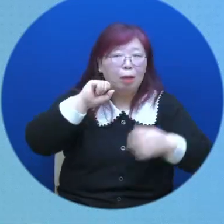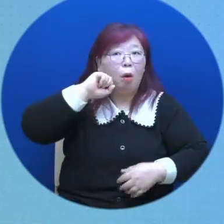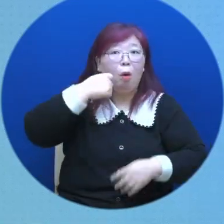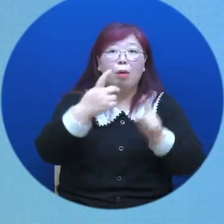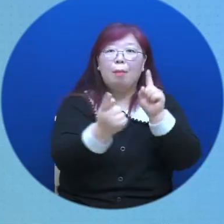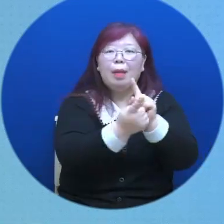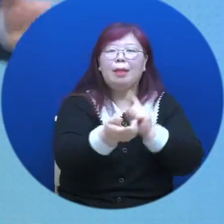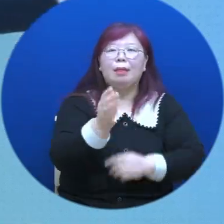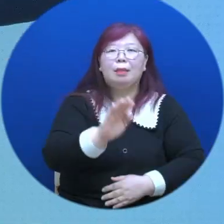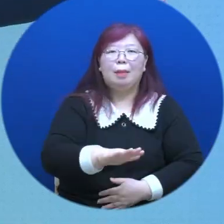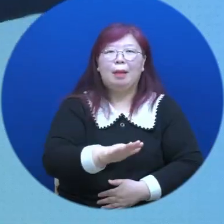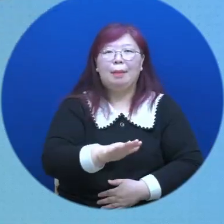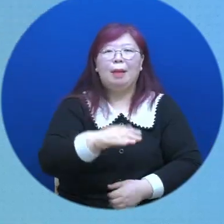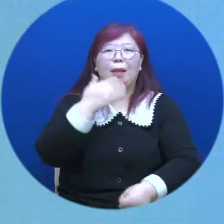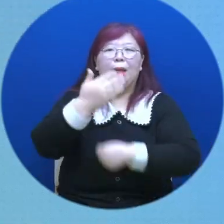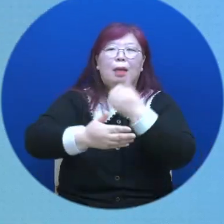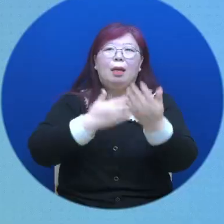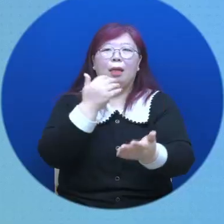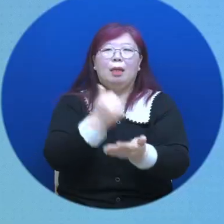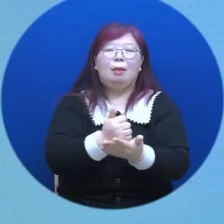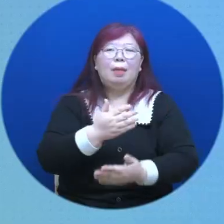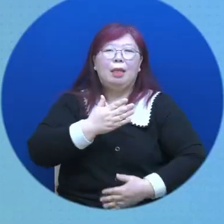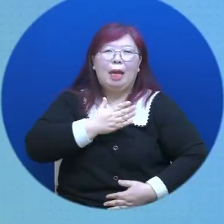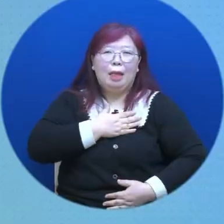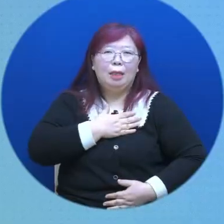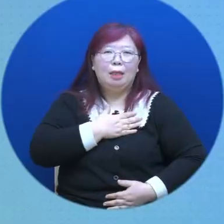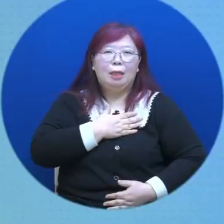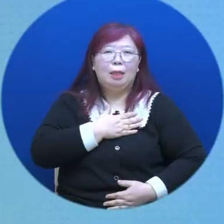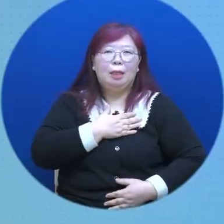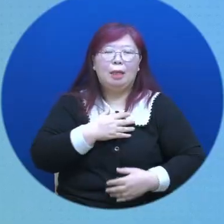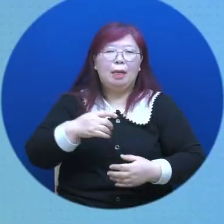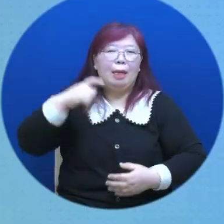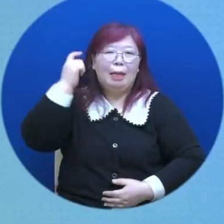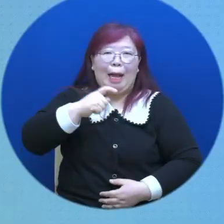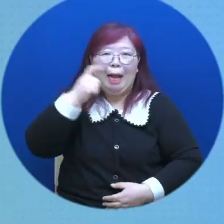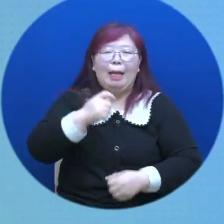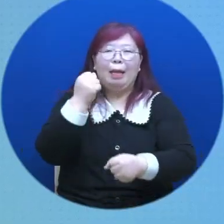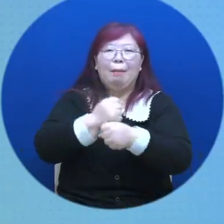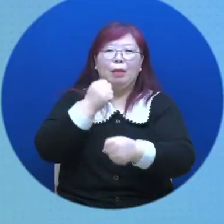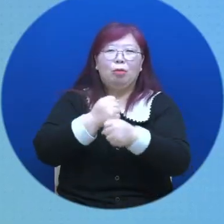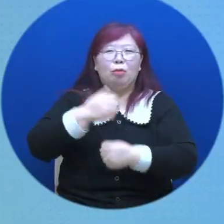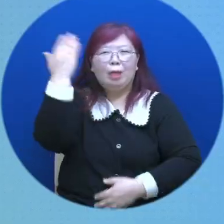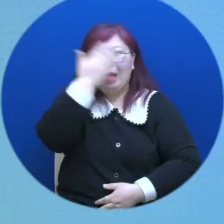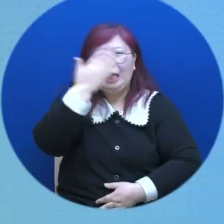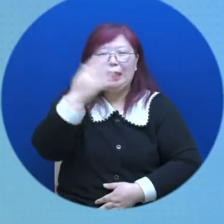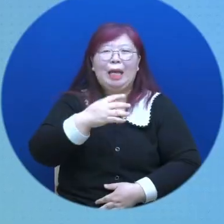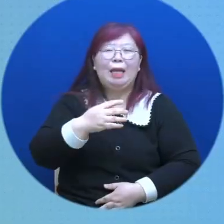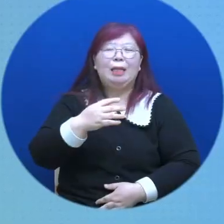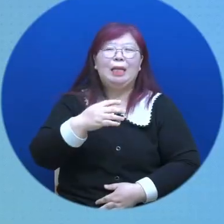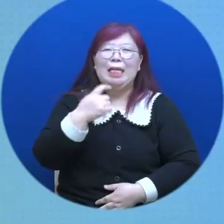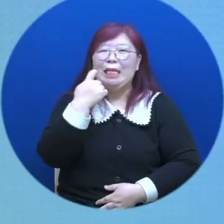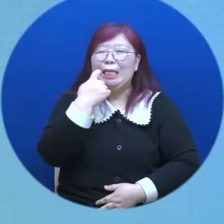있지만 뭐하다? 하나님이 나를 단련한 후에 정금같이 나오리라,